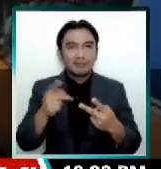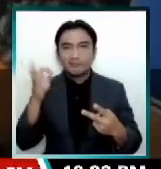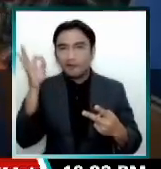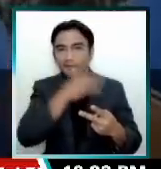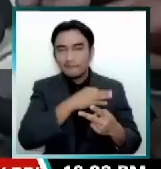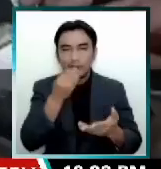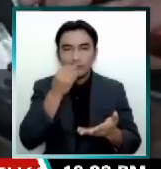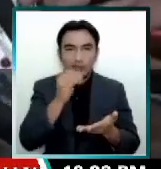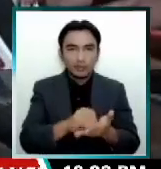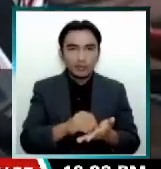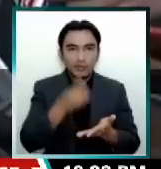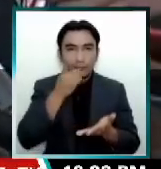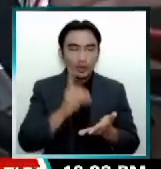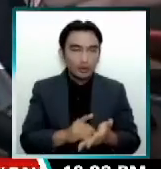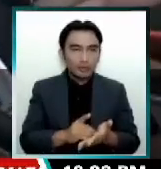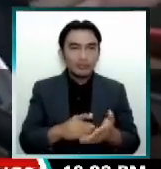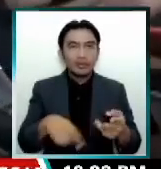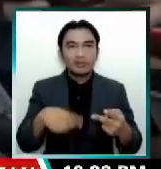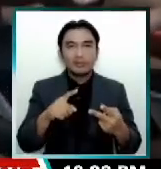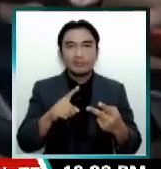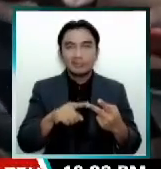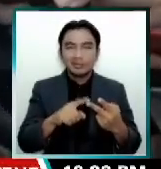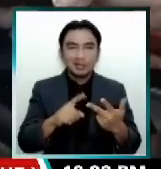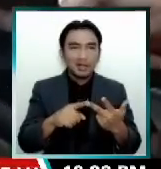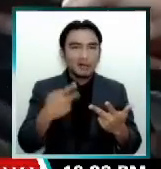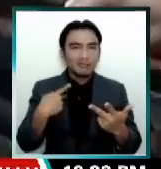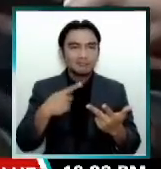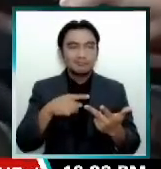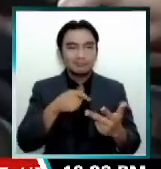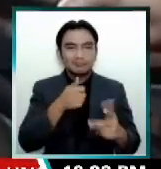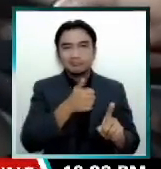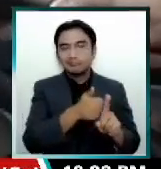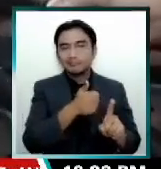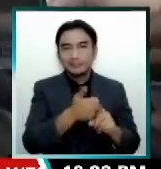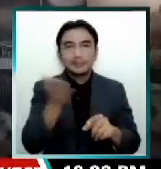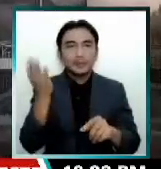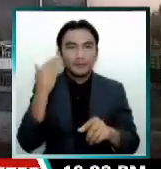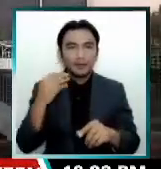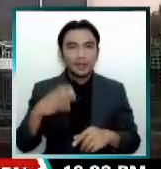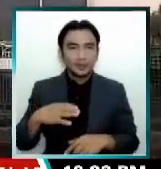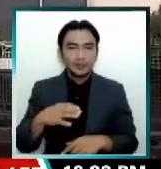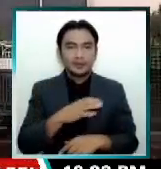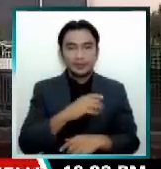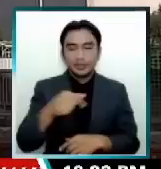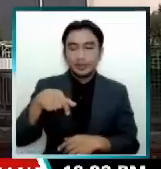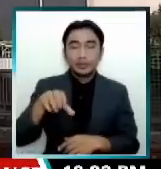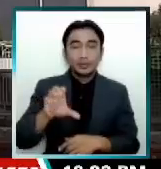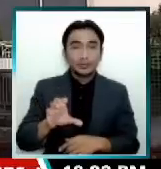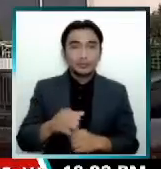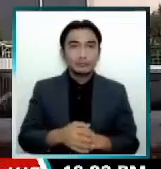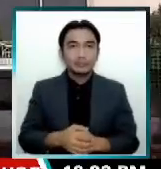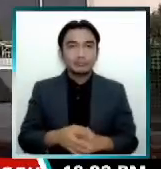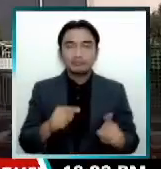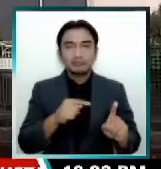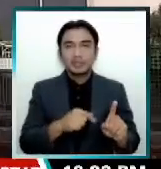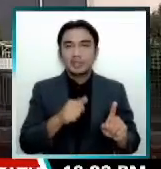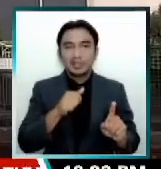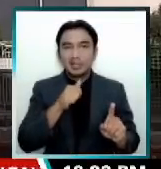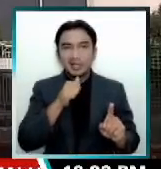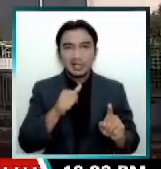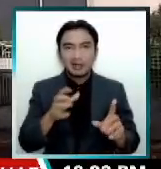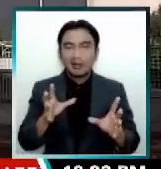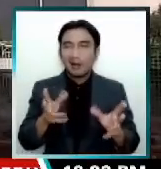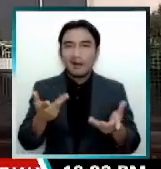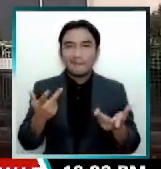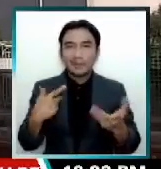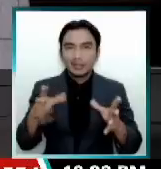ng falsification by a public officer nung siya'y konsihal pa ng Quezon City. Hindi na rin pwedeng humawak ng posisyon sa